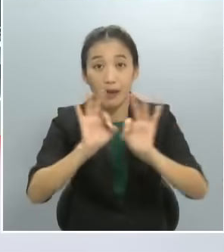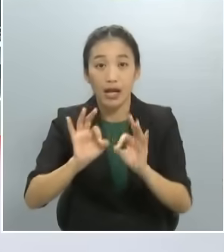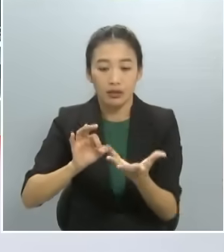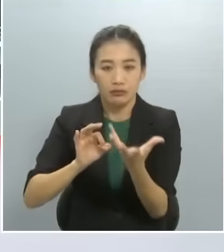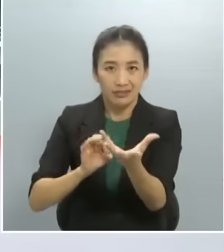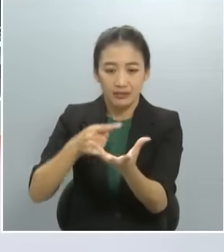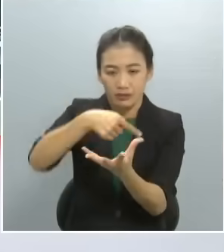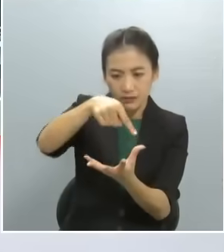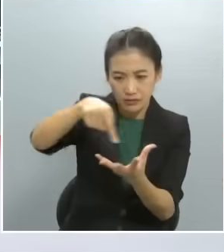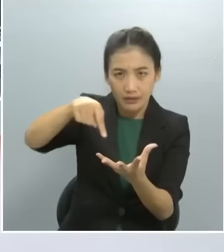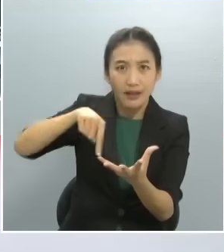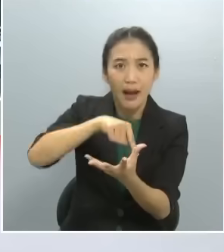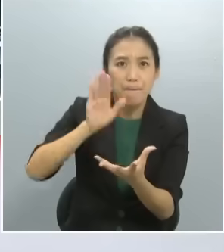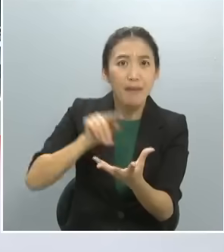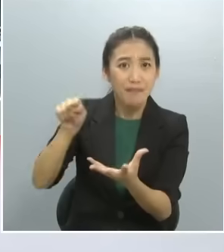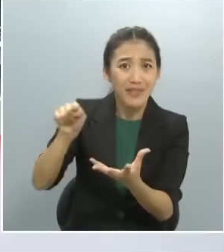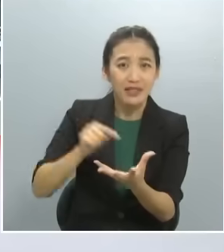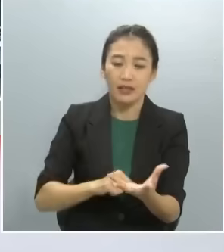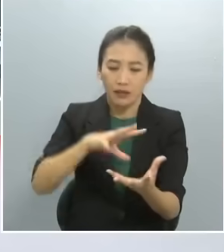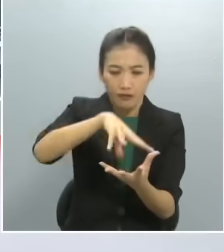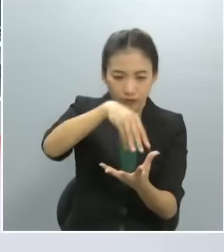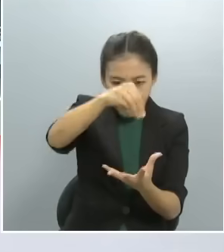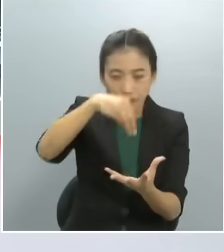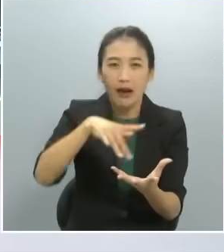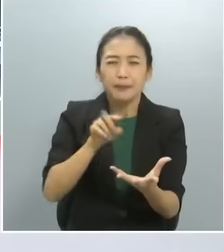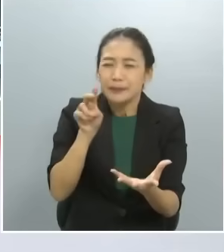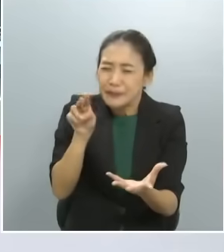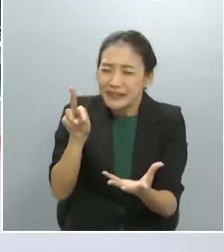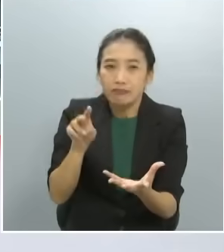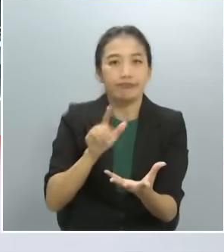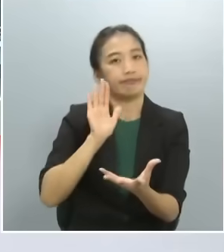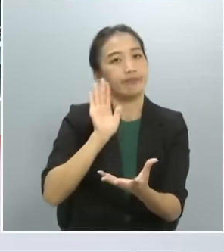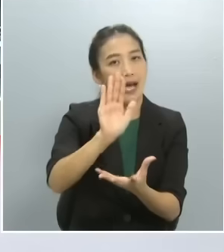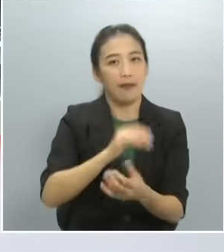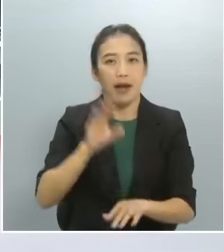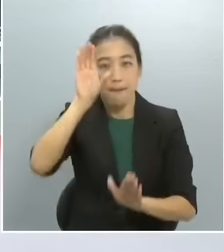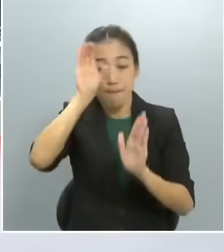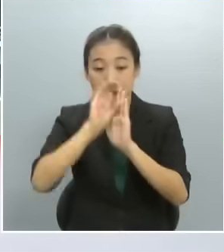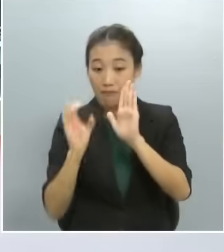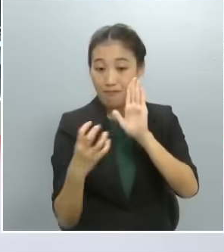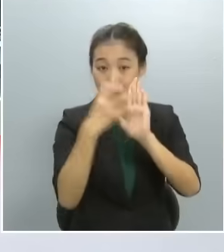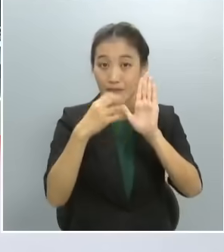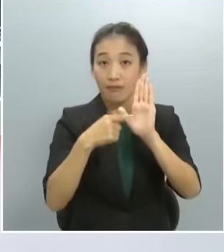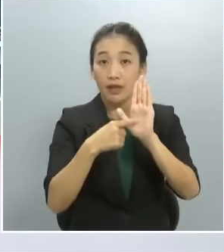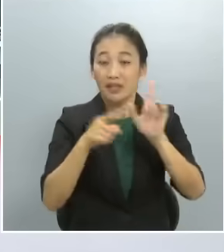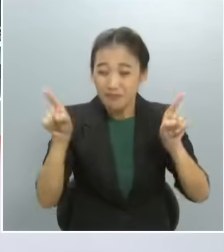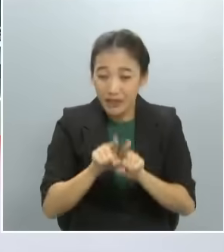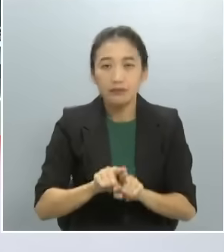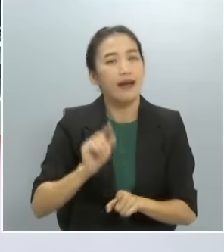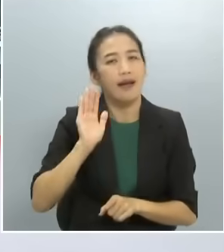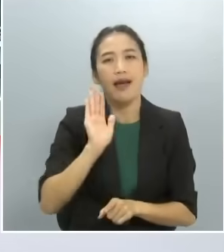เย็นอย่างเงี้ยแล้วก็ไปวางในถ้วยแบบของเขาเท่านั้นแหละแล้วก็โลโก้ของเขาอะไรอย่างนั้นน่ะแต่ชื่อน่ะมันใช้